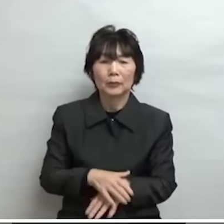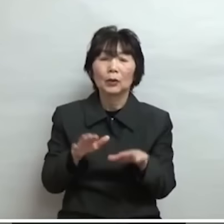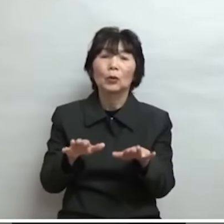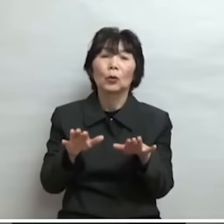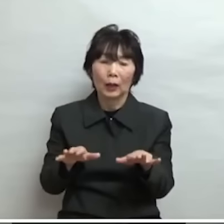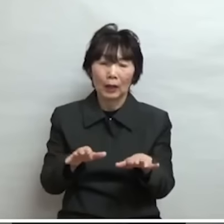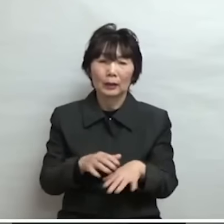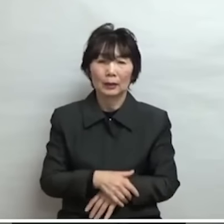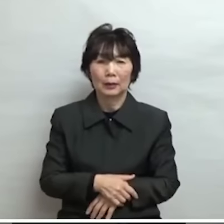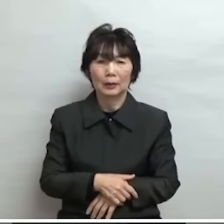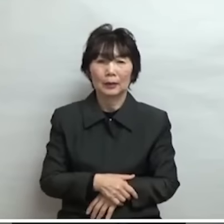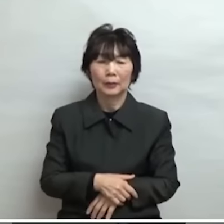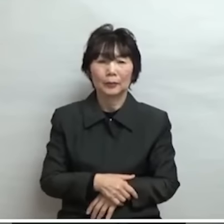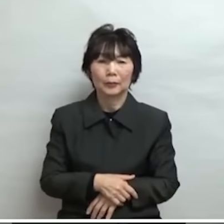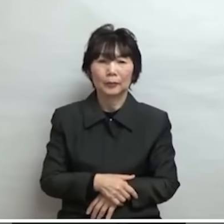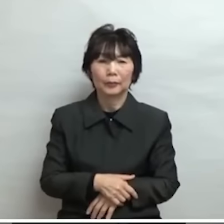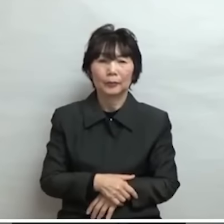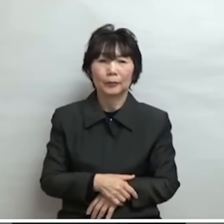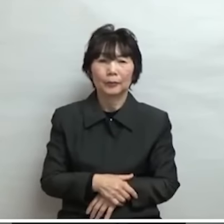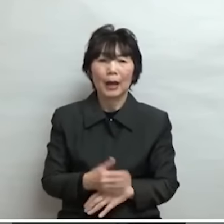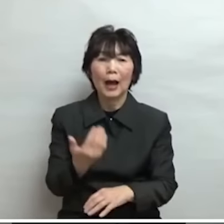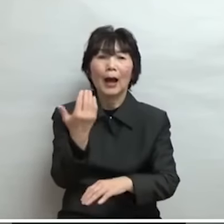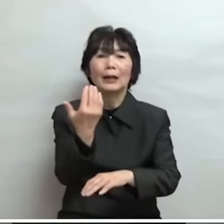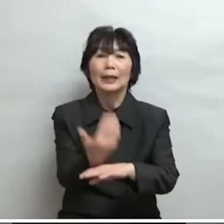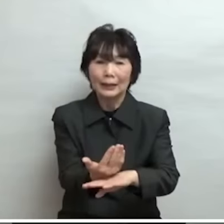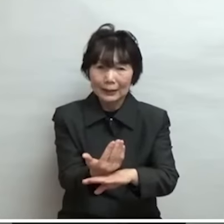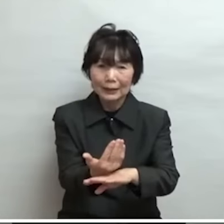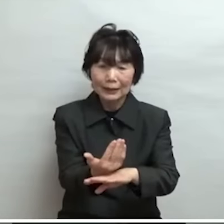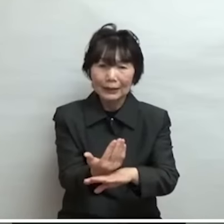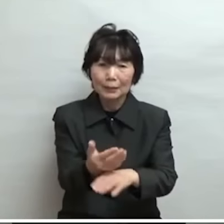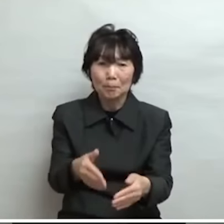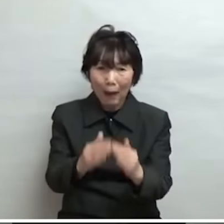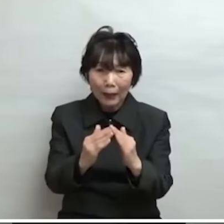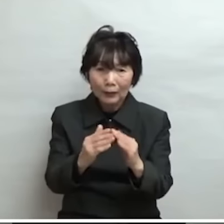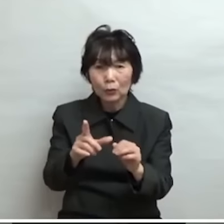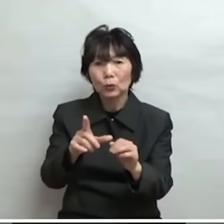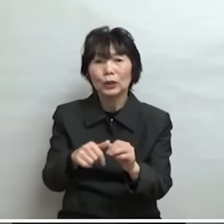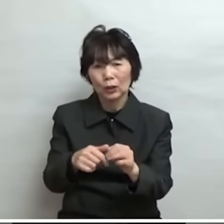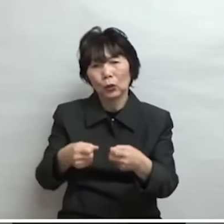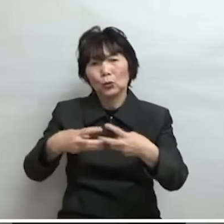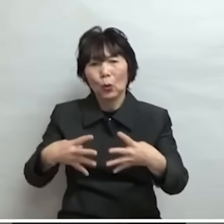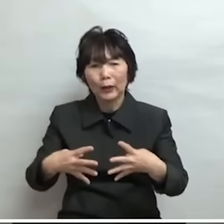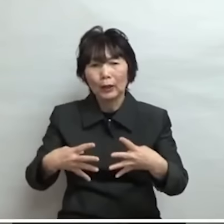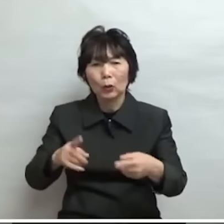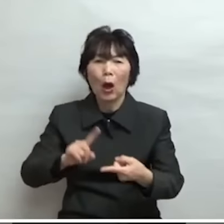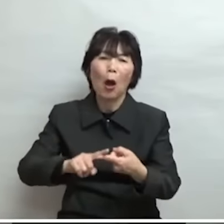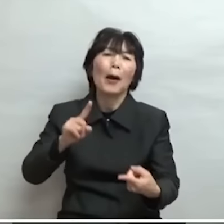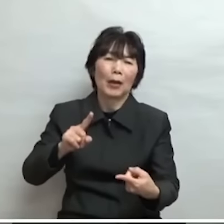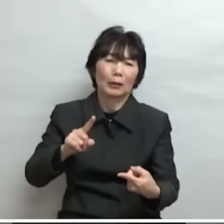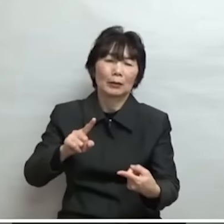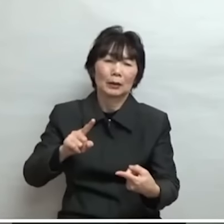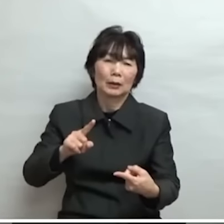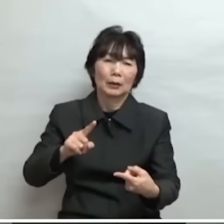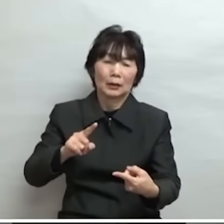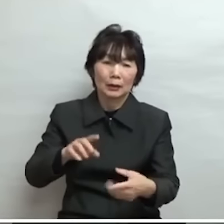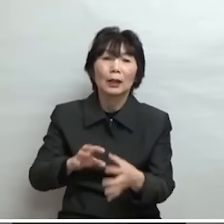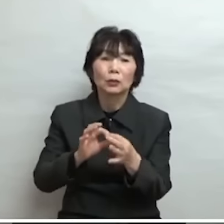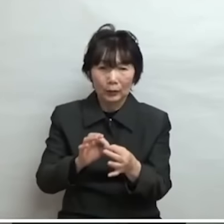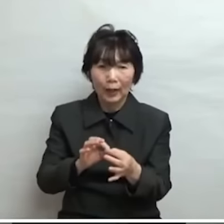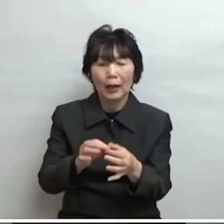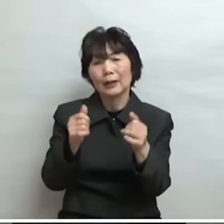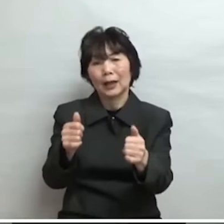回、まあ、はっきり言ってその設置した時の条件と違反したことが繰り返されたことによって最高裁